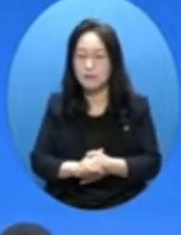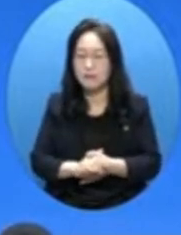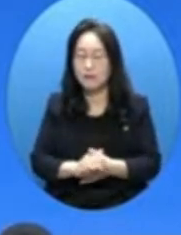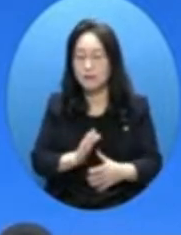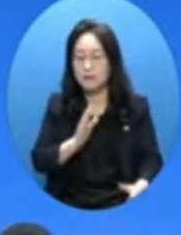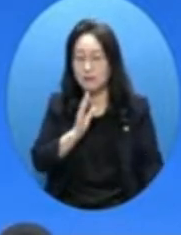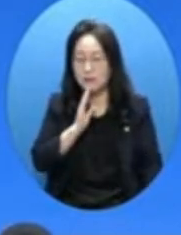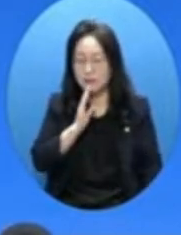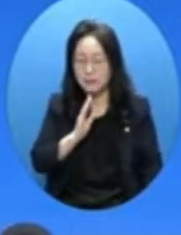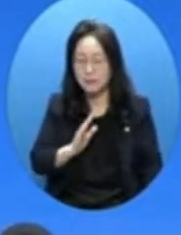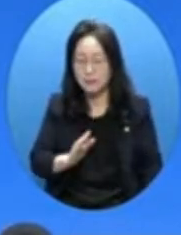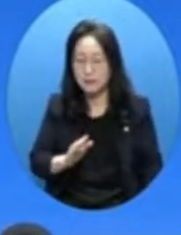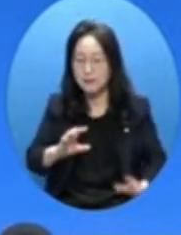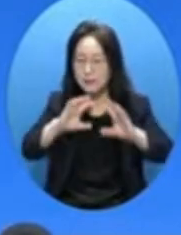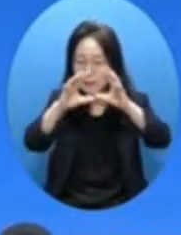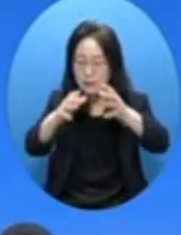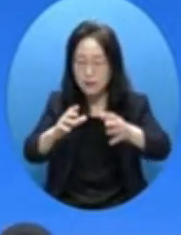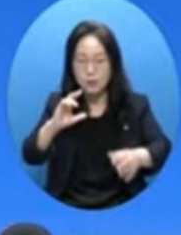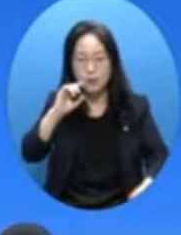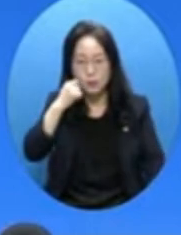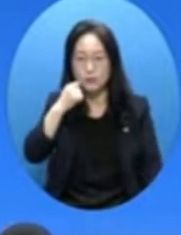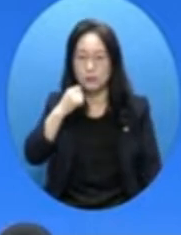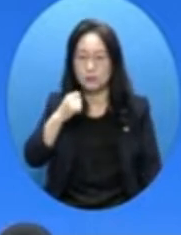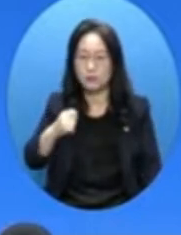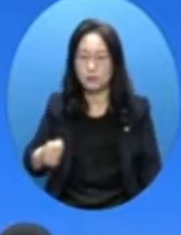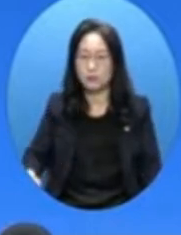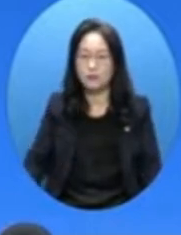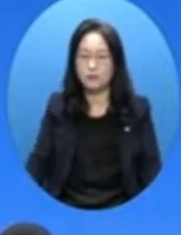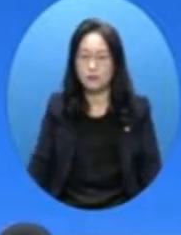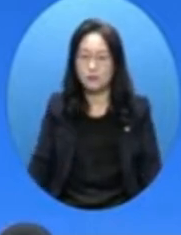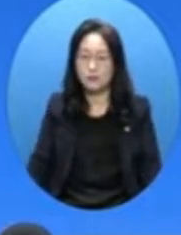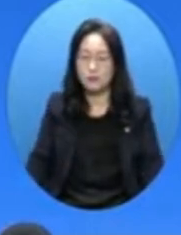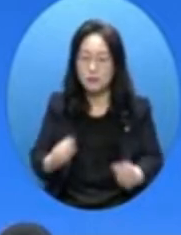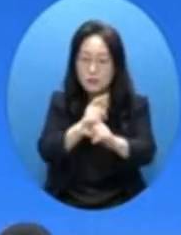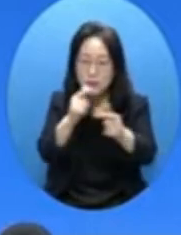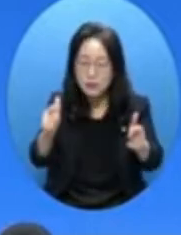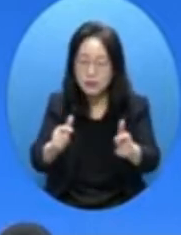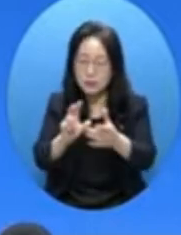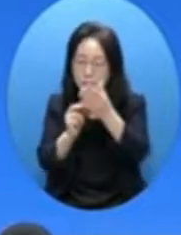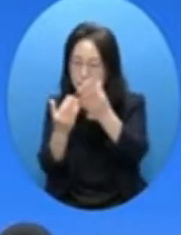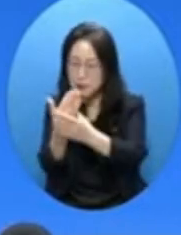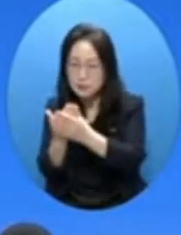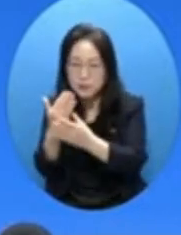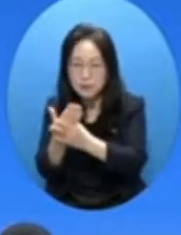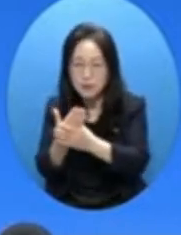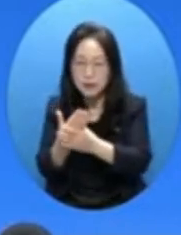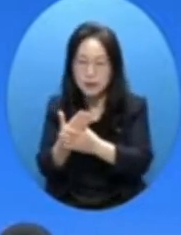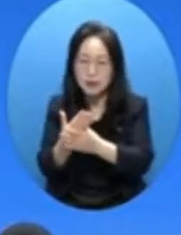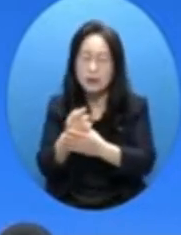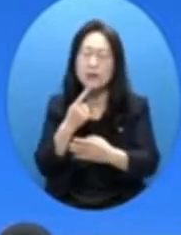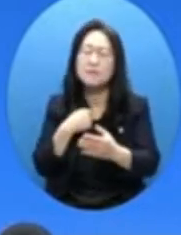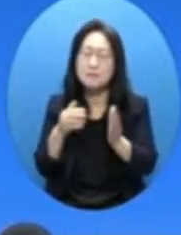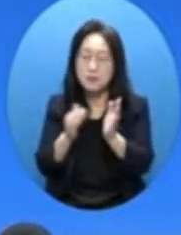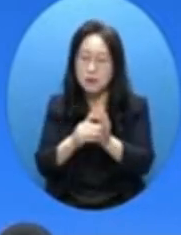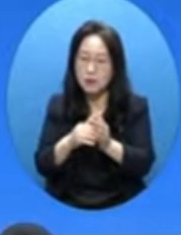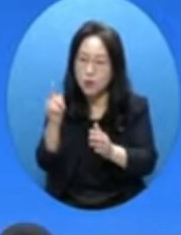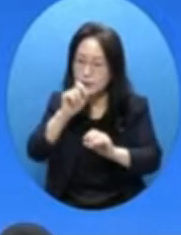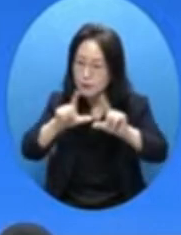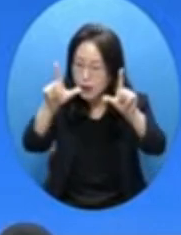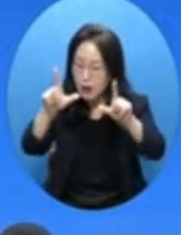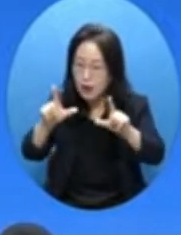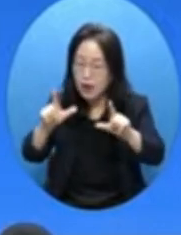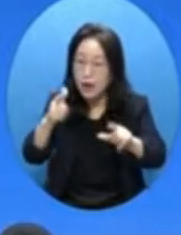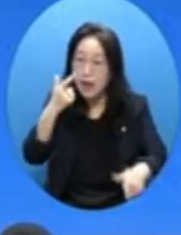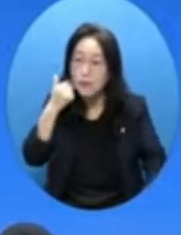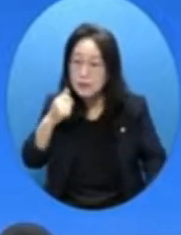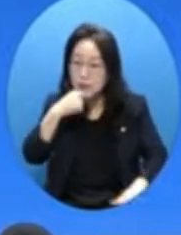참으로 어려운 나라입니다. 그런 여러 가지 일들이 벌어지는 걸 보면서 어느 날 아버지가 친딸을 성폭했다는 얘기를 듣고